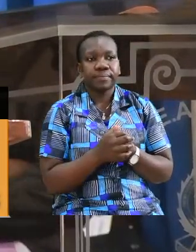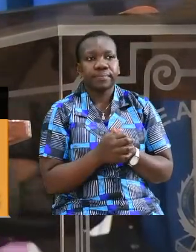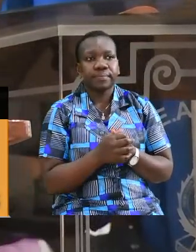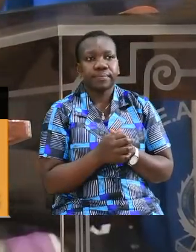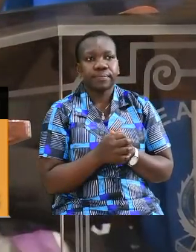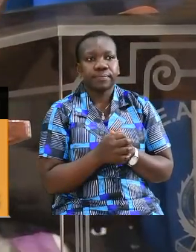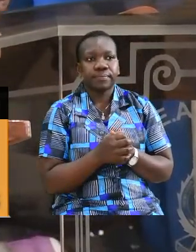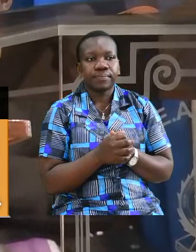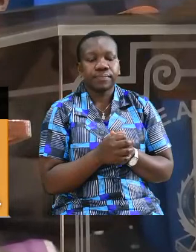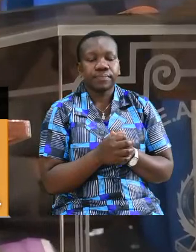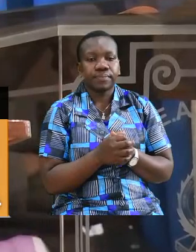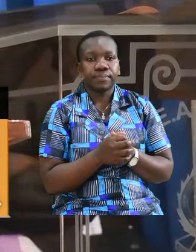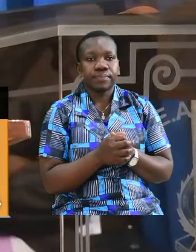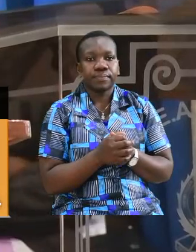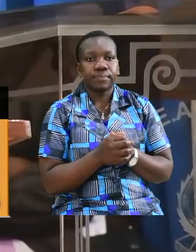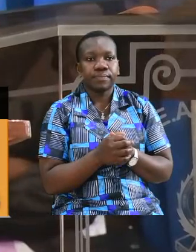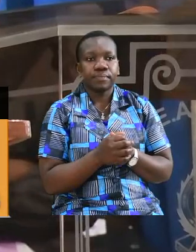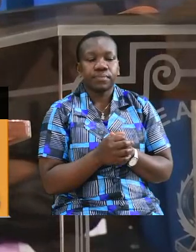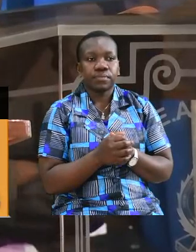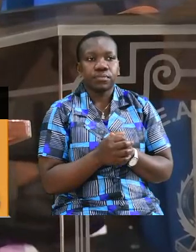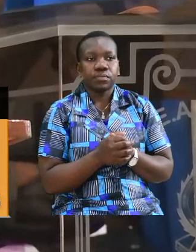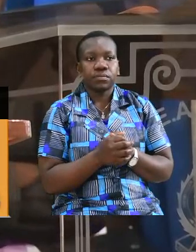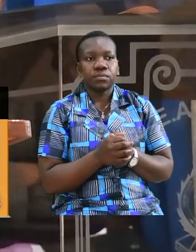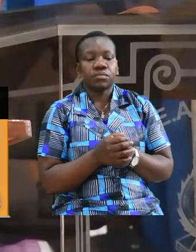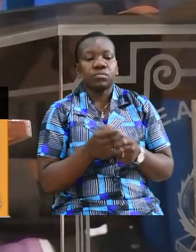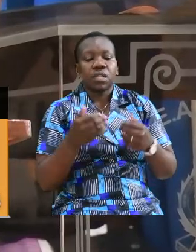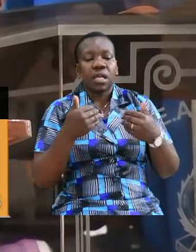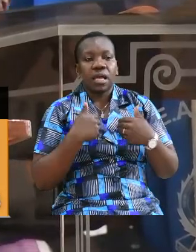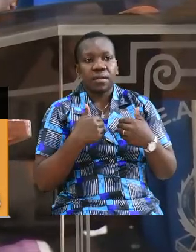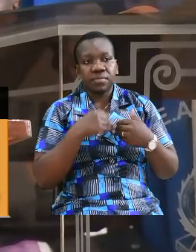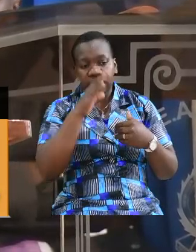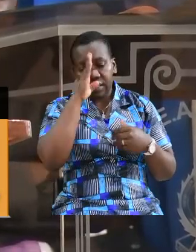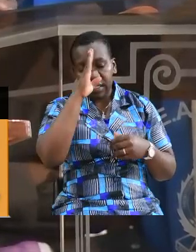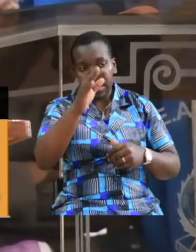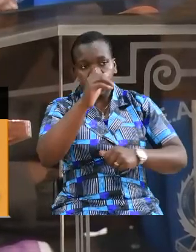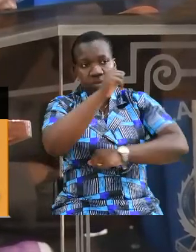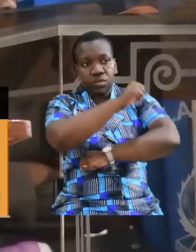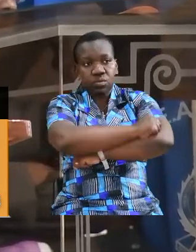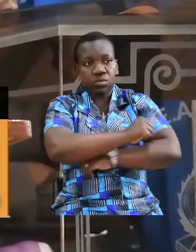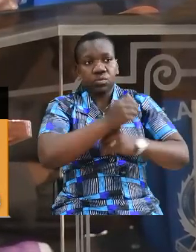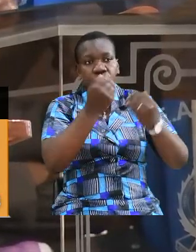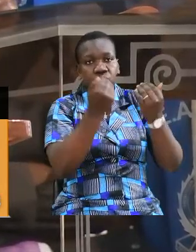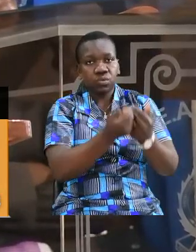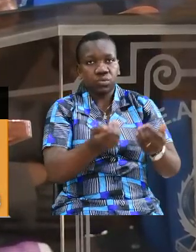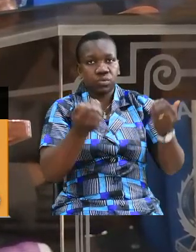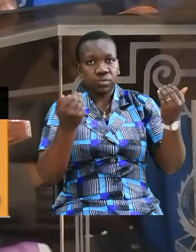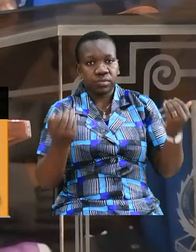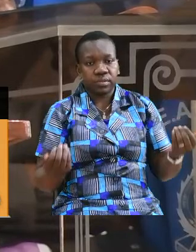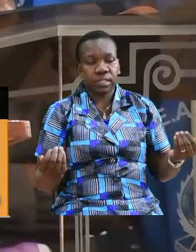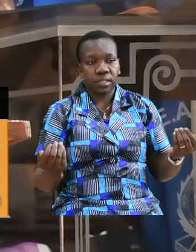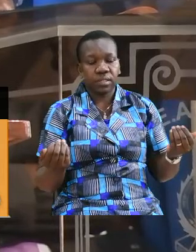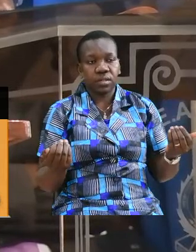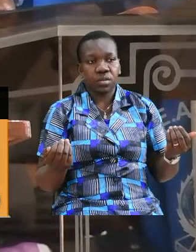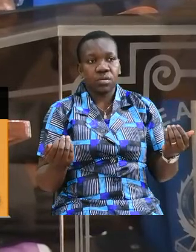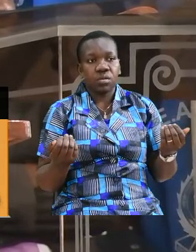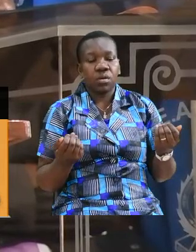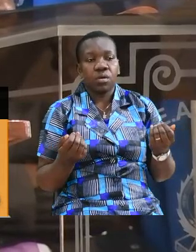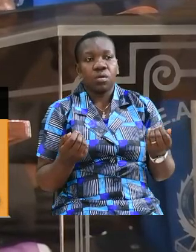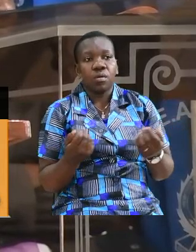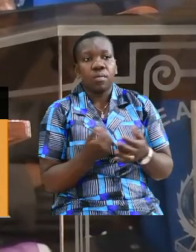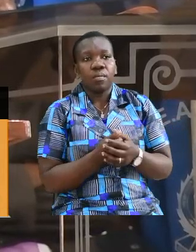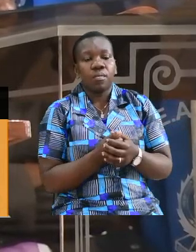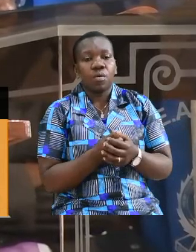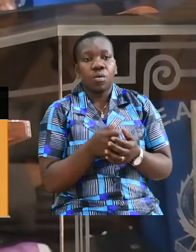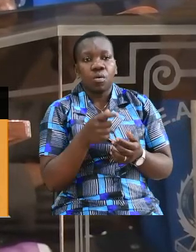Kutakuwa na national camp ya church school children ambayo imepangwa na director